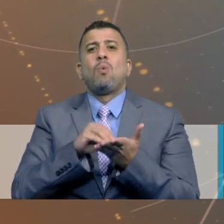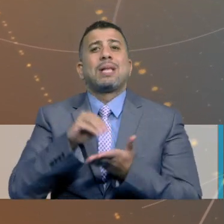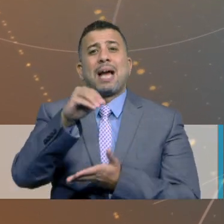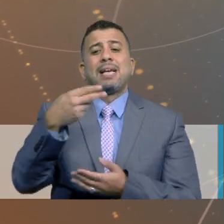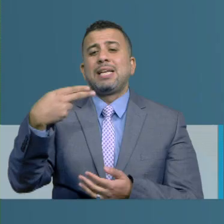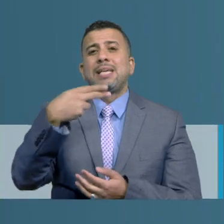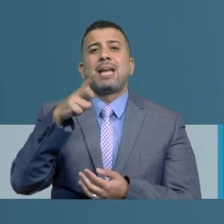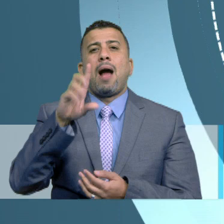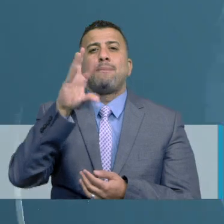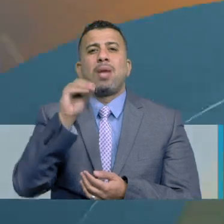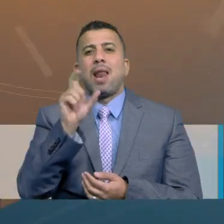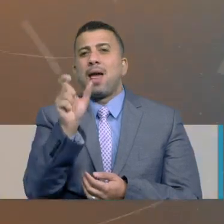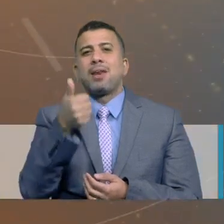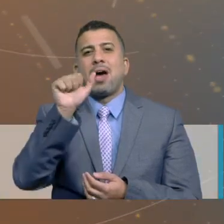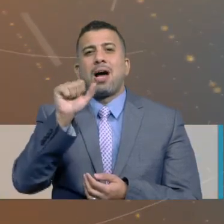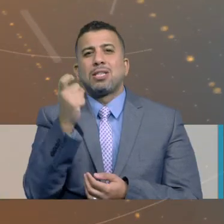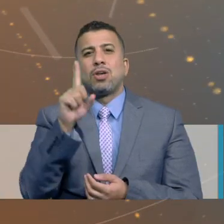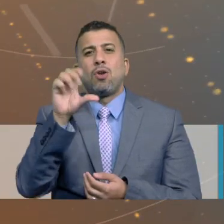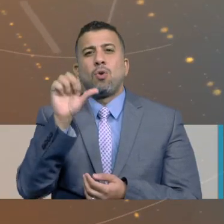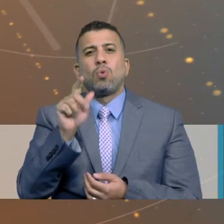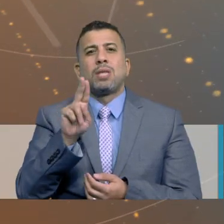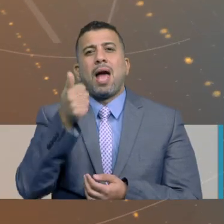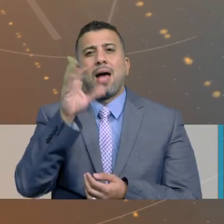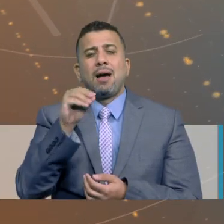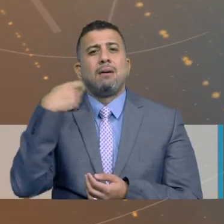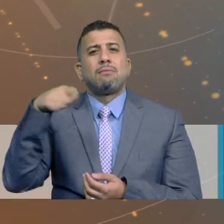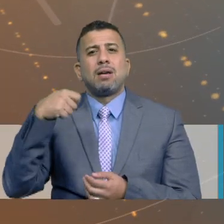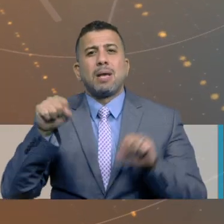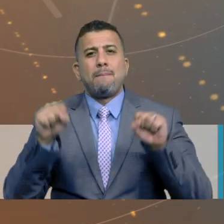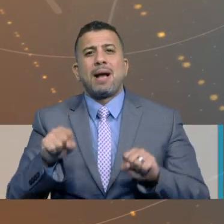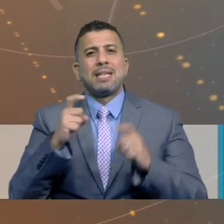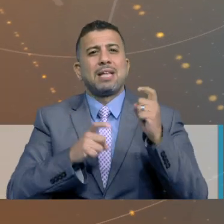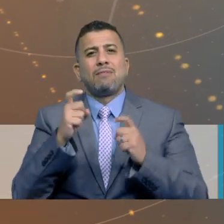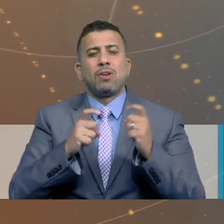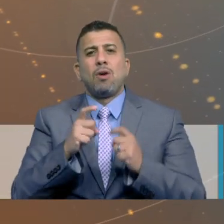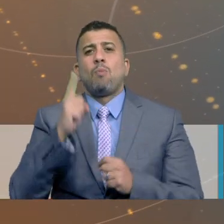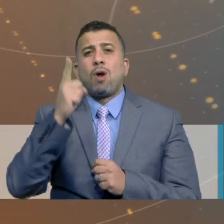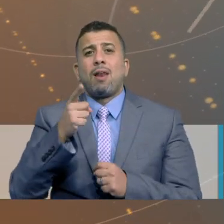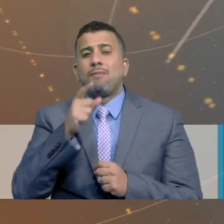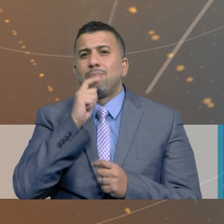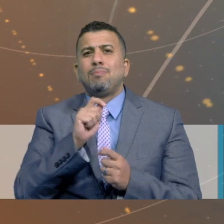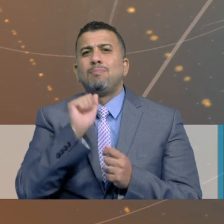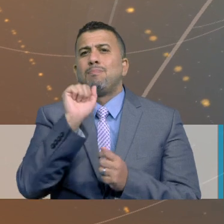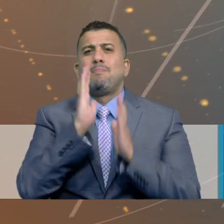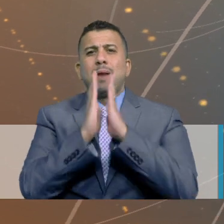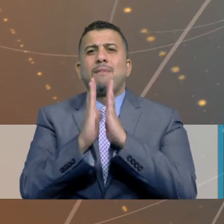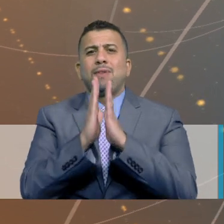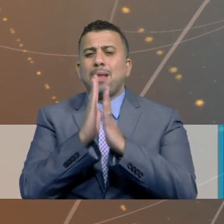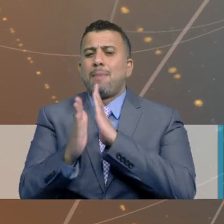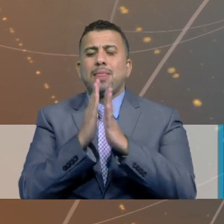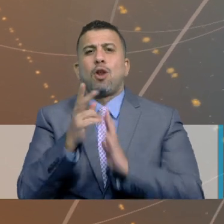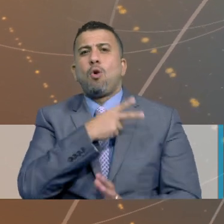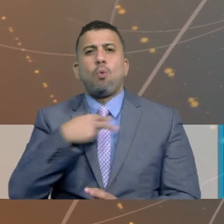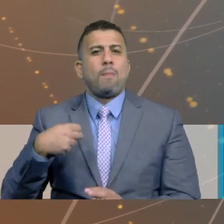الاصطناعي وتعيين سعاده عبد الله ناصر لوتا رئيسا لمجلس التنافسيه ومكلفا بملف التبادل